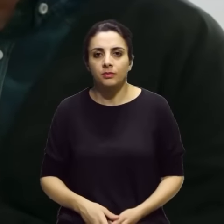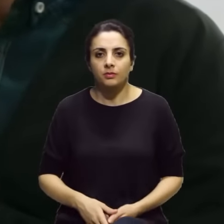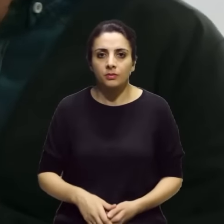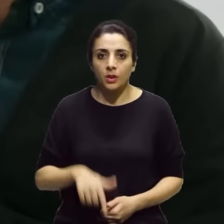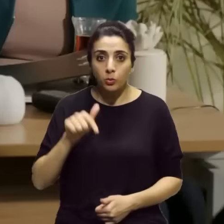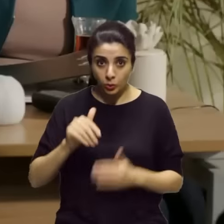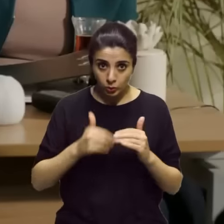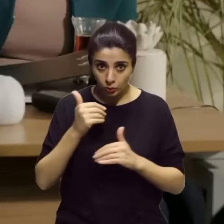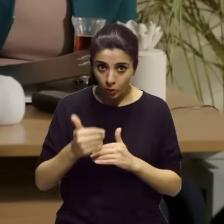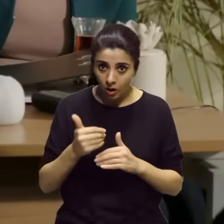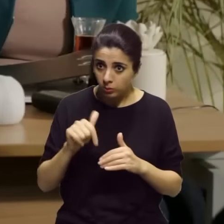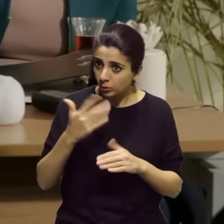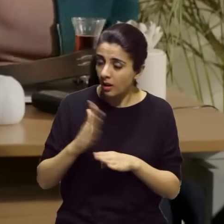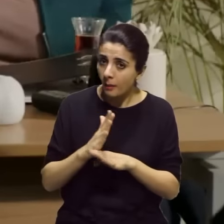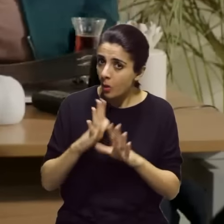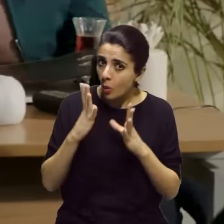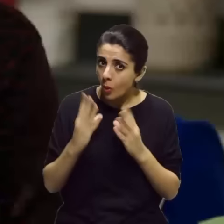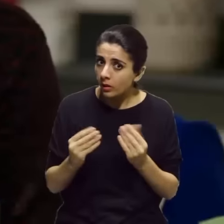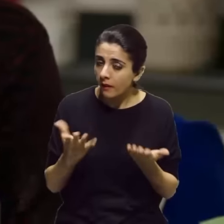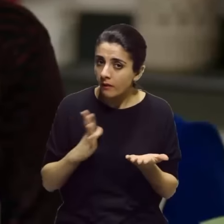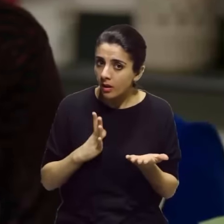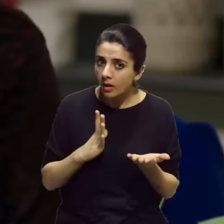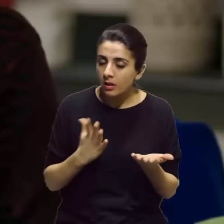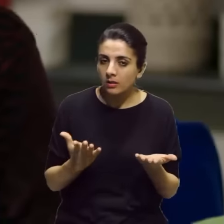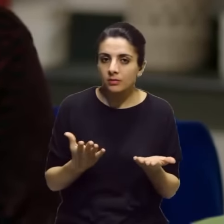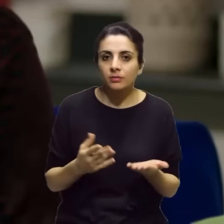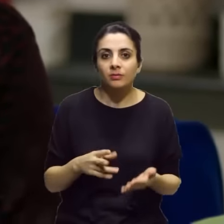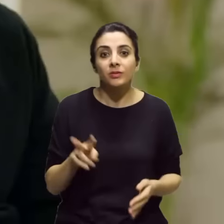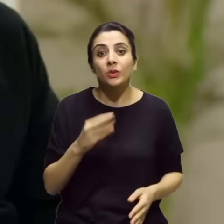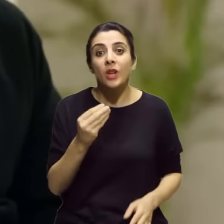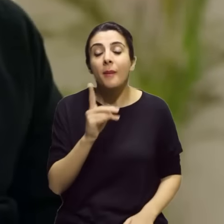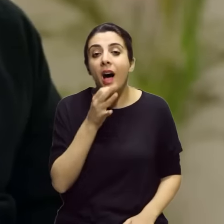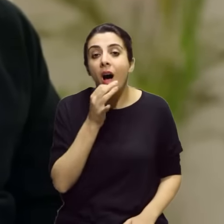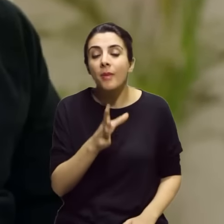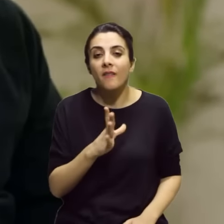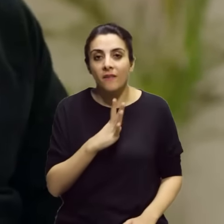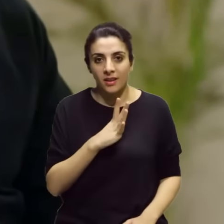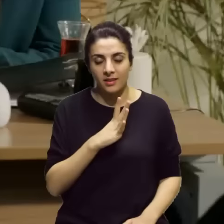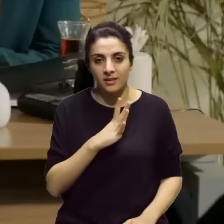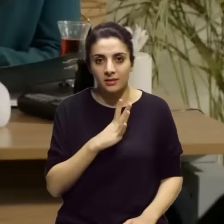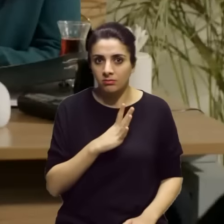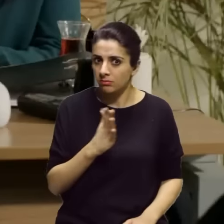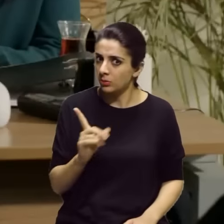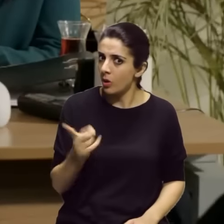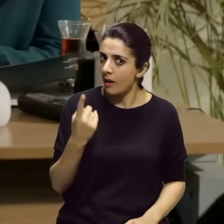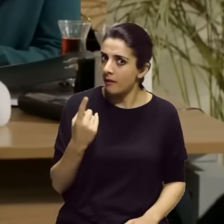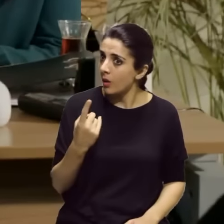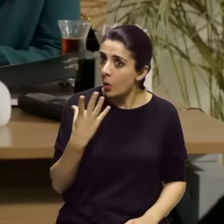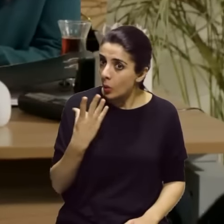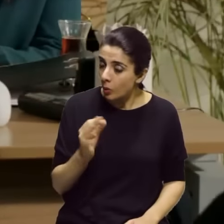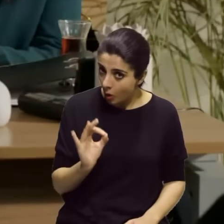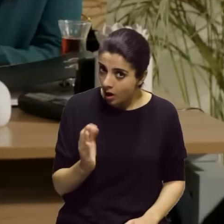mı? Ne oldu bundan sonra? Ne demek şimdi anlamadım. Hayır, çocuklarım sana çok güzel bir haberi var. Allah Allah. Öyle